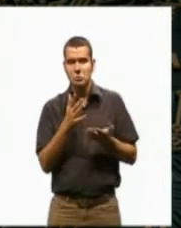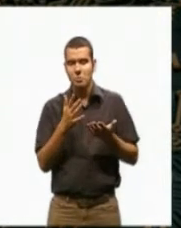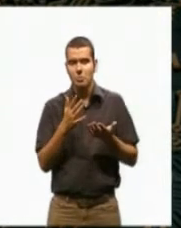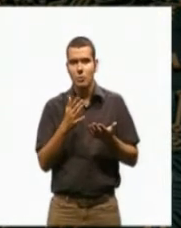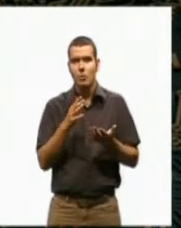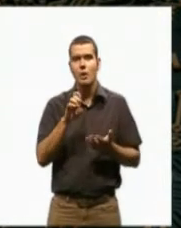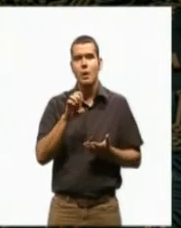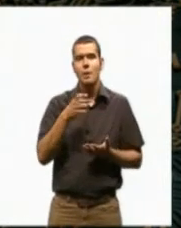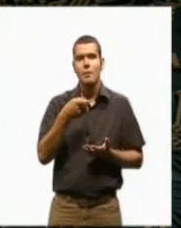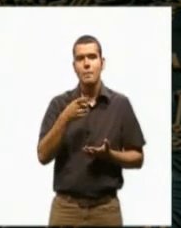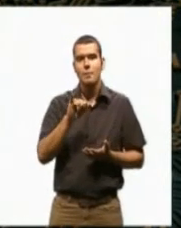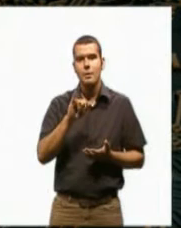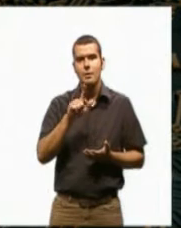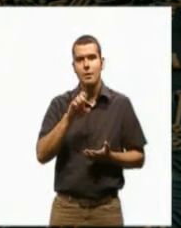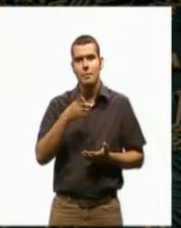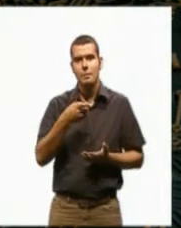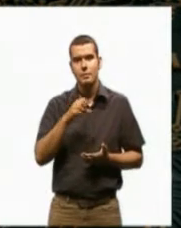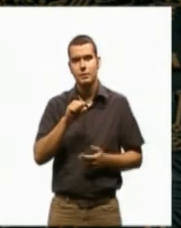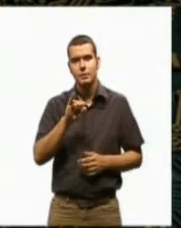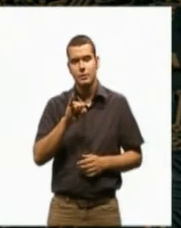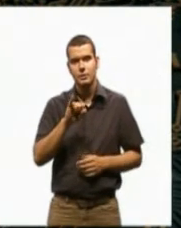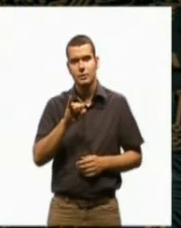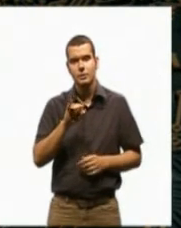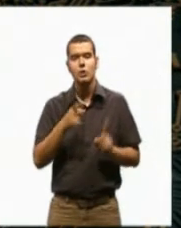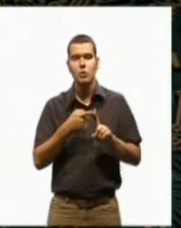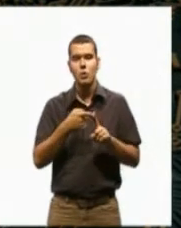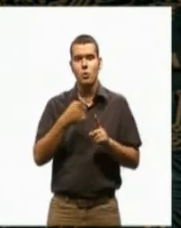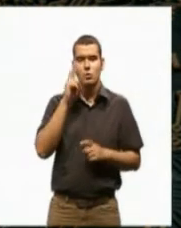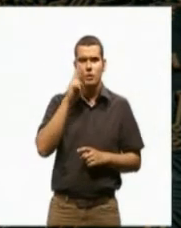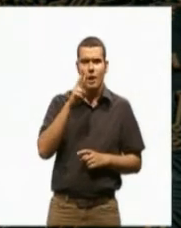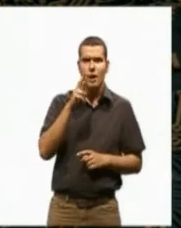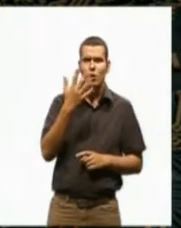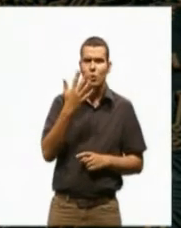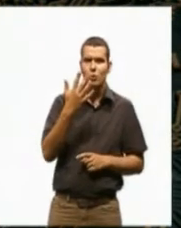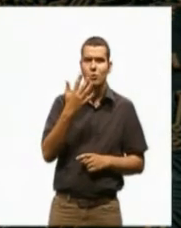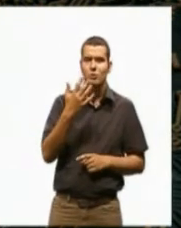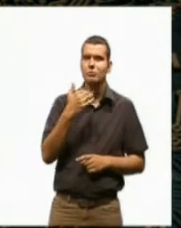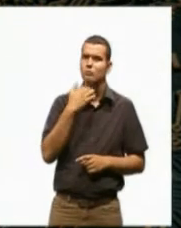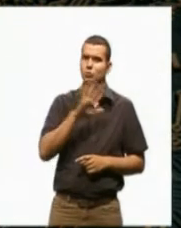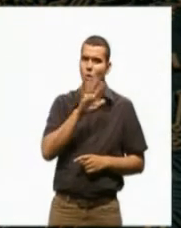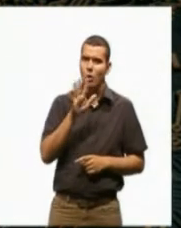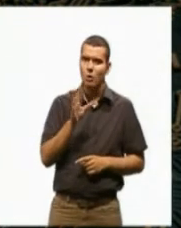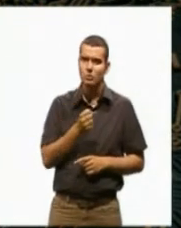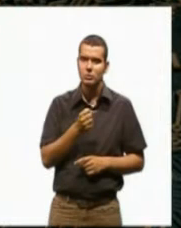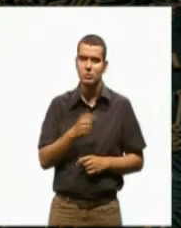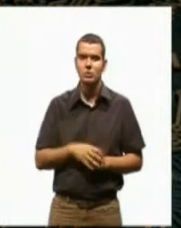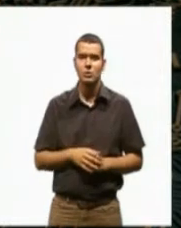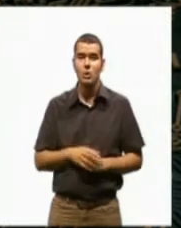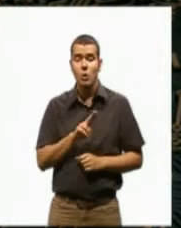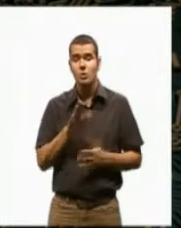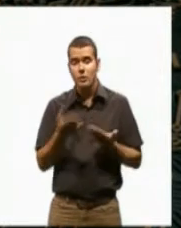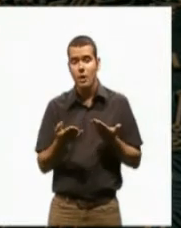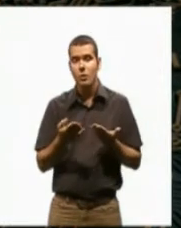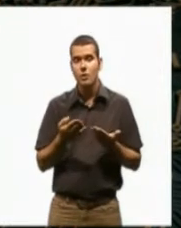Eżempi ta' ħafnikbar Jividwi li kolom difkulta Fejn kolom gġanet li jikonu L'xossu għamtajieb u